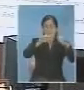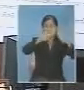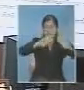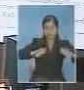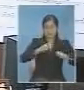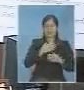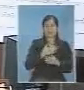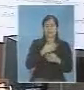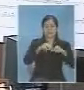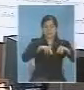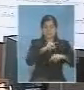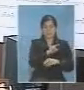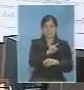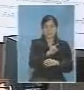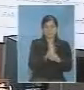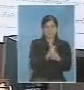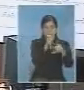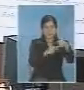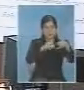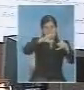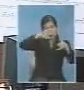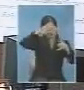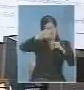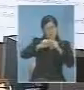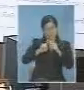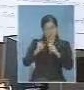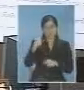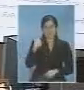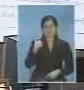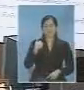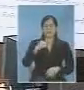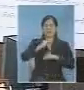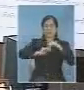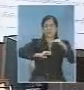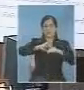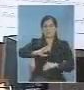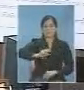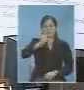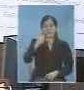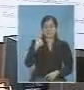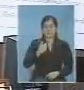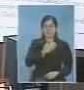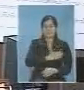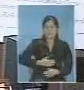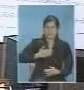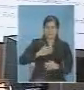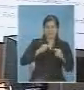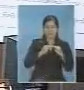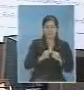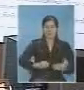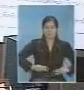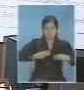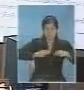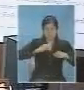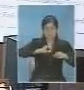ของผู้ป่วยต่างๆให้ได้คุณภาพชีวิตที่ดีขึ้นเราจะต้องวางกรอบโครงอย่างไรแล้วก็โดยเฉพาะการที่วางจะ